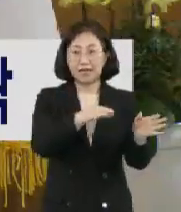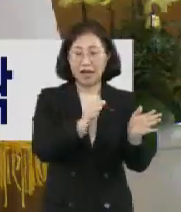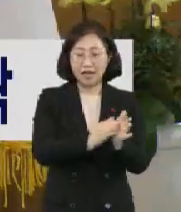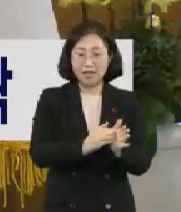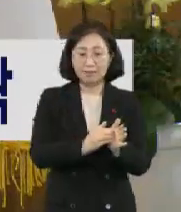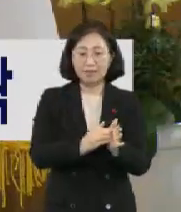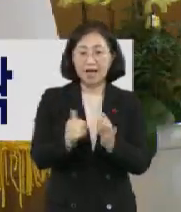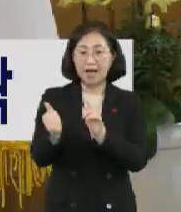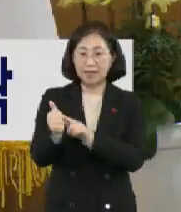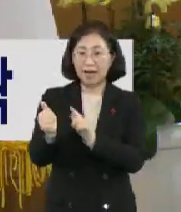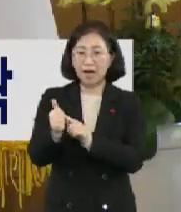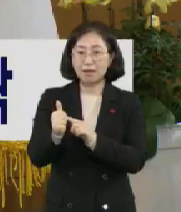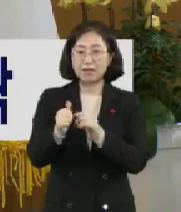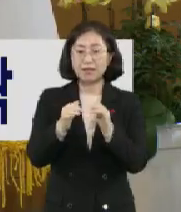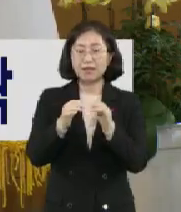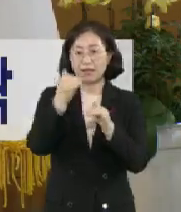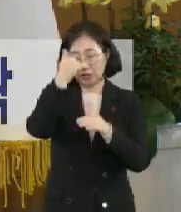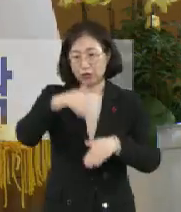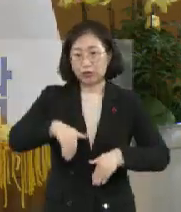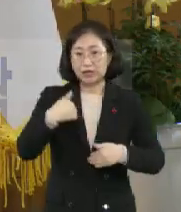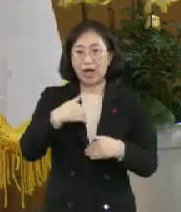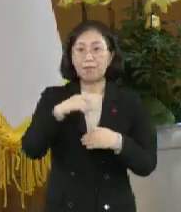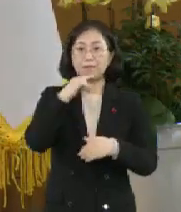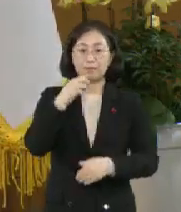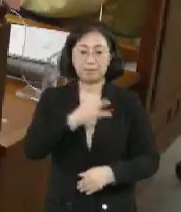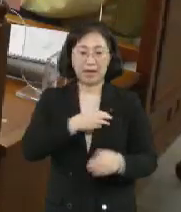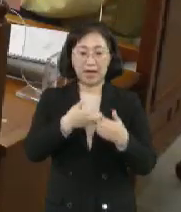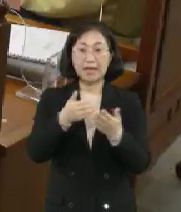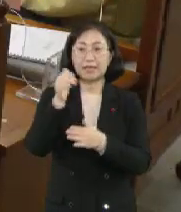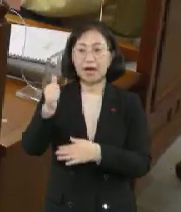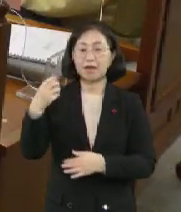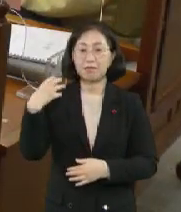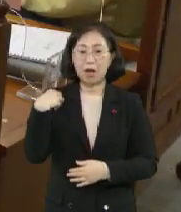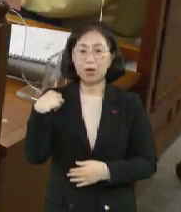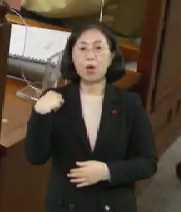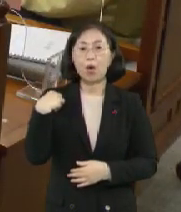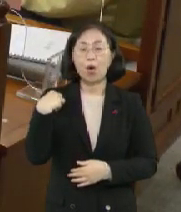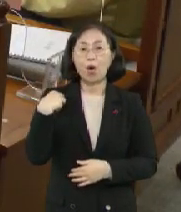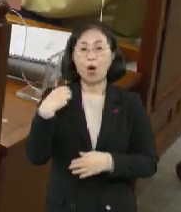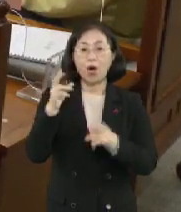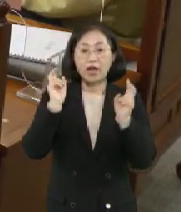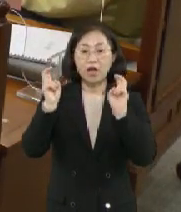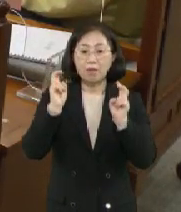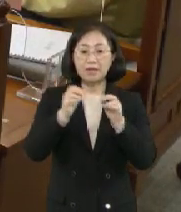회장은 충남 사회복지 공동모금회 회장을 맡고 있으며 평소 소신에